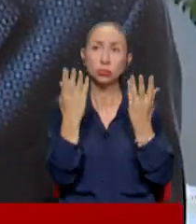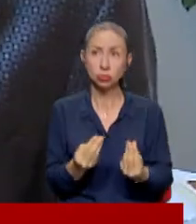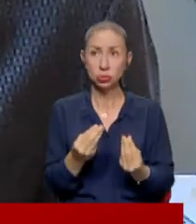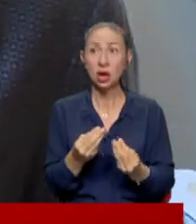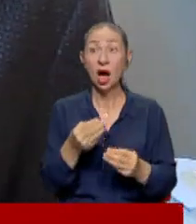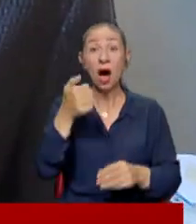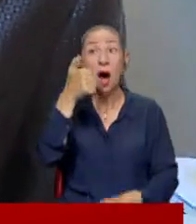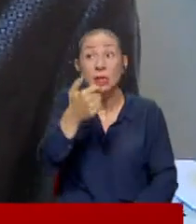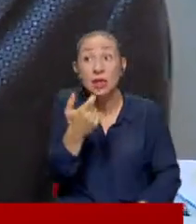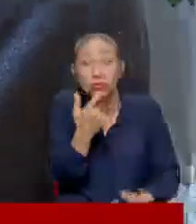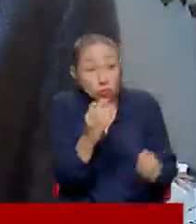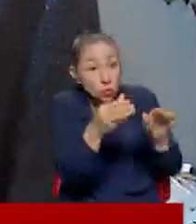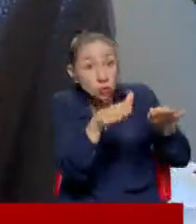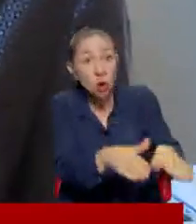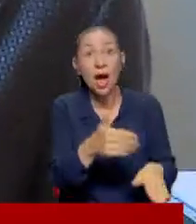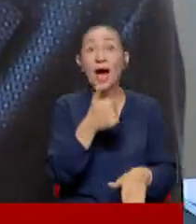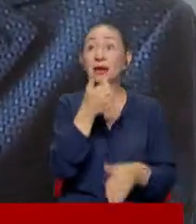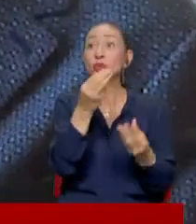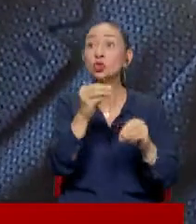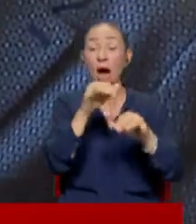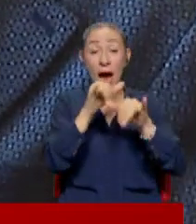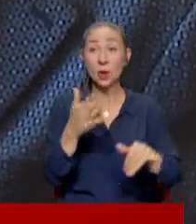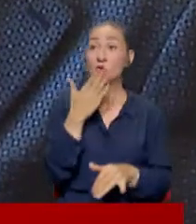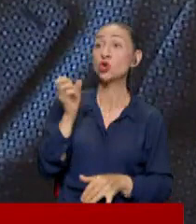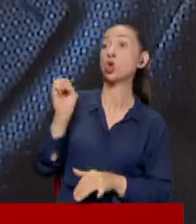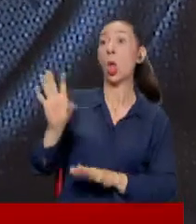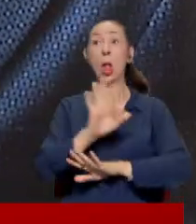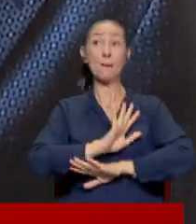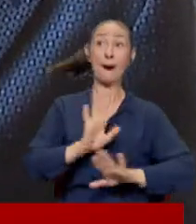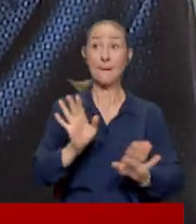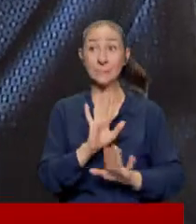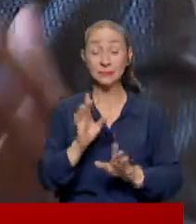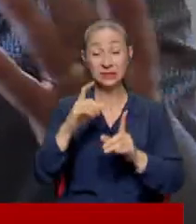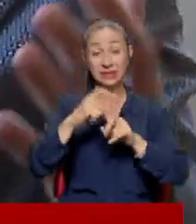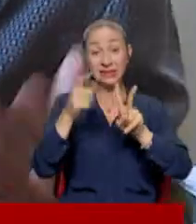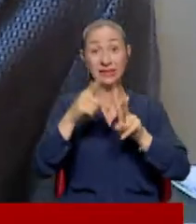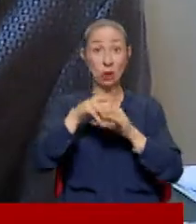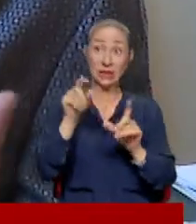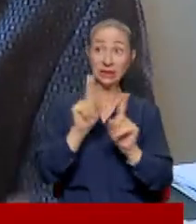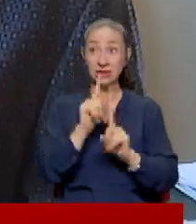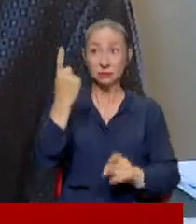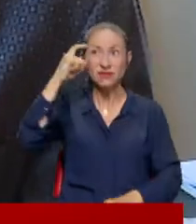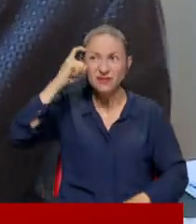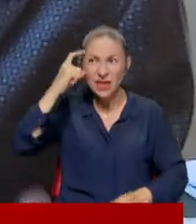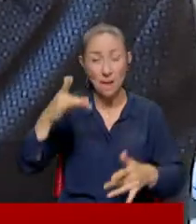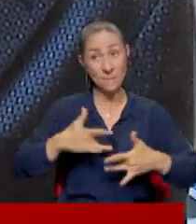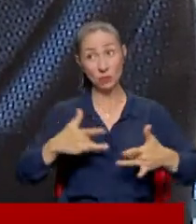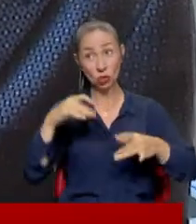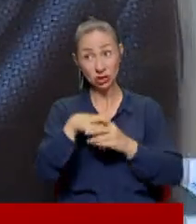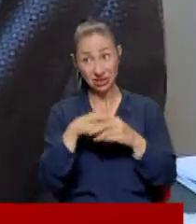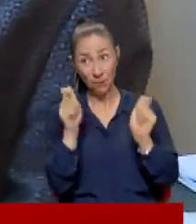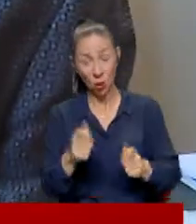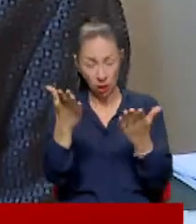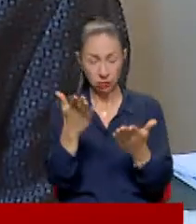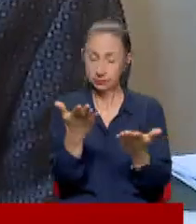olsun. 6 yaşında çocuğu erkek çocuğuyla aynı okula yollamayı dinen sakıncalı gören bir zihniyeti memnun etmek için